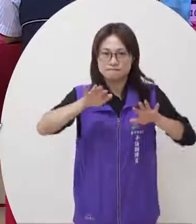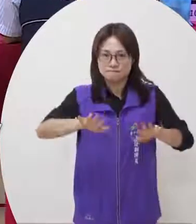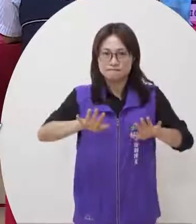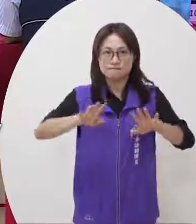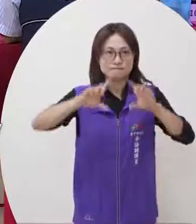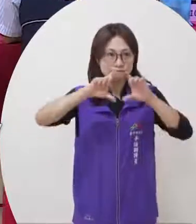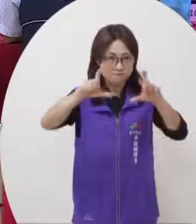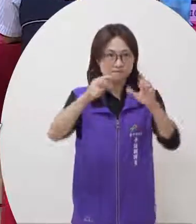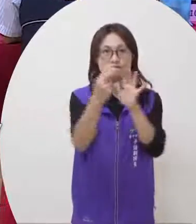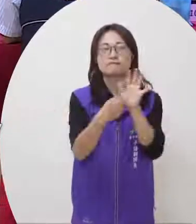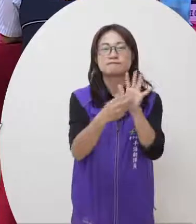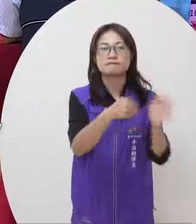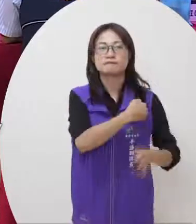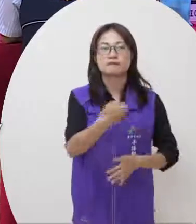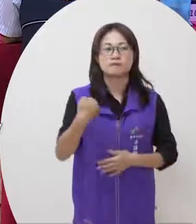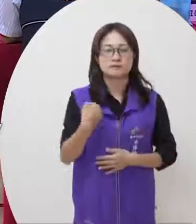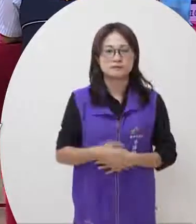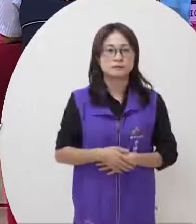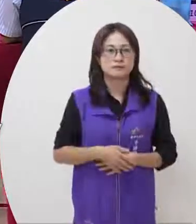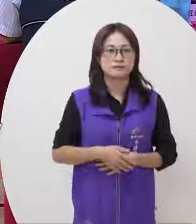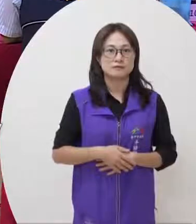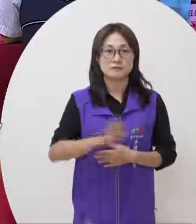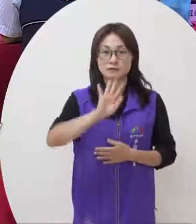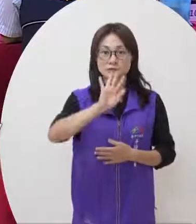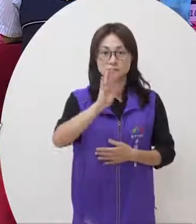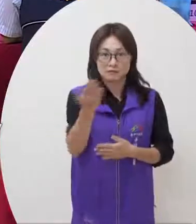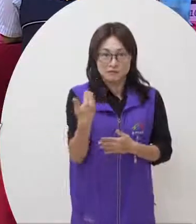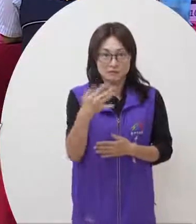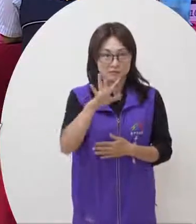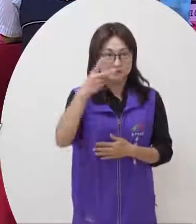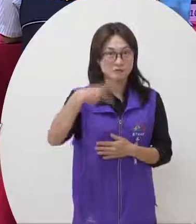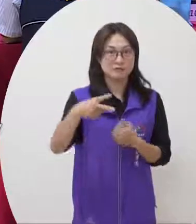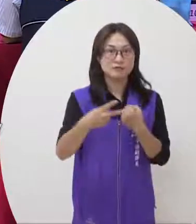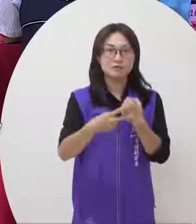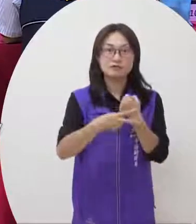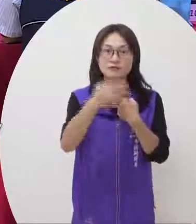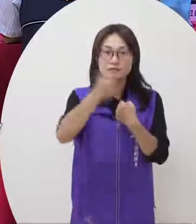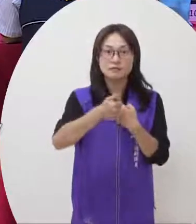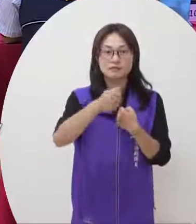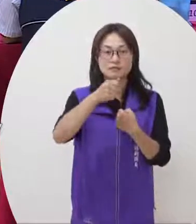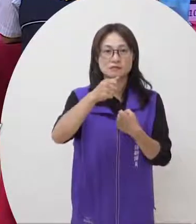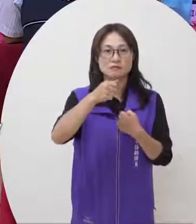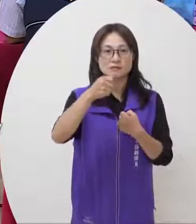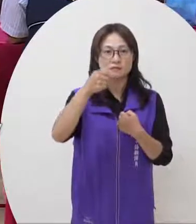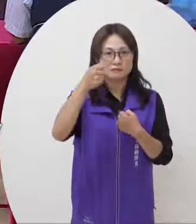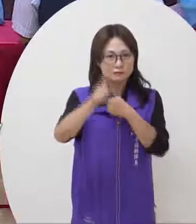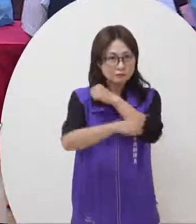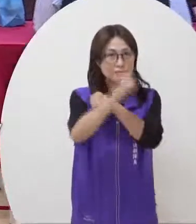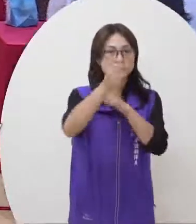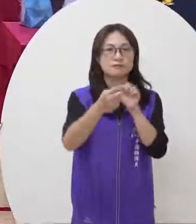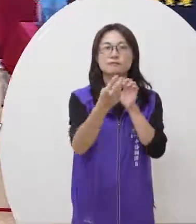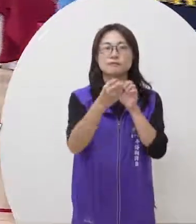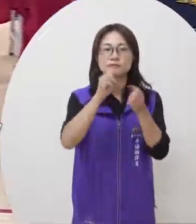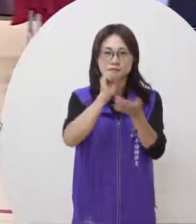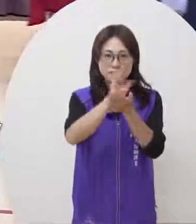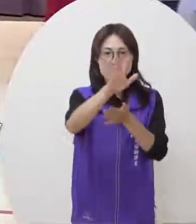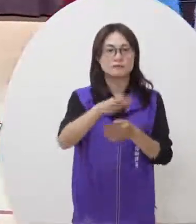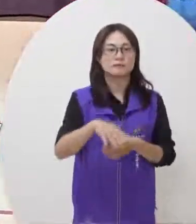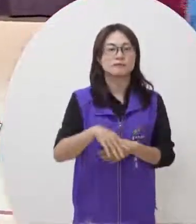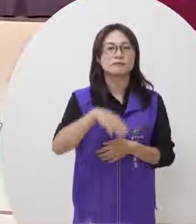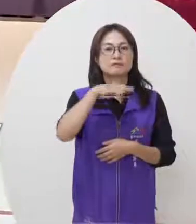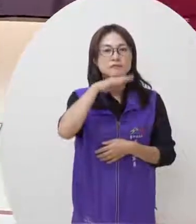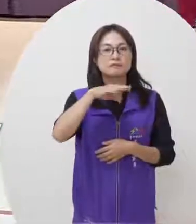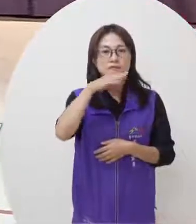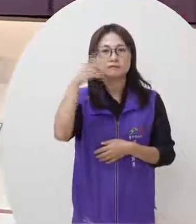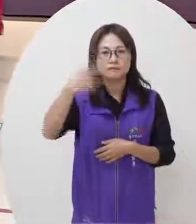在，来那个凤阳里长，来再请发言所以大家我们是保留一点时间给大家发言然后后面是